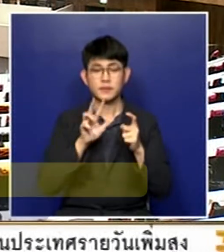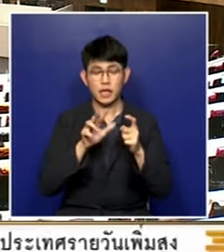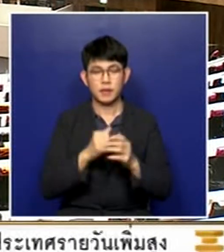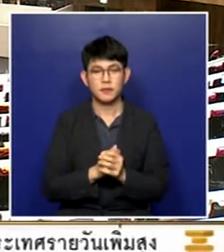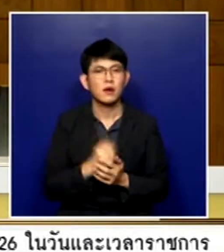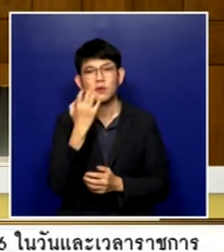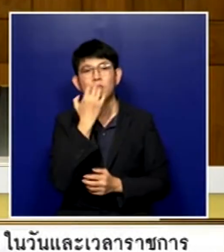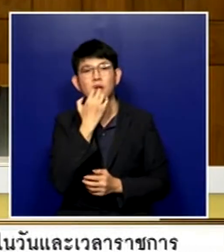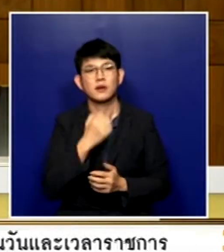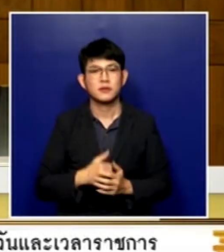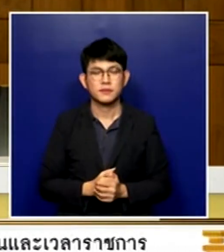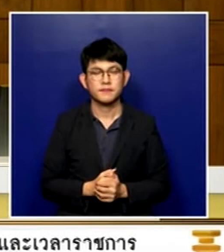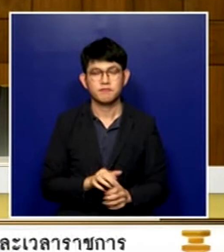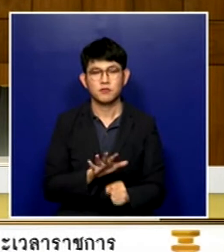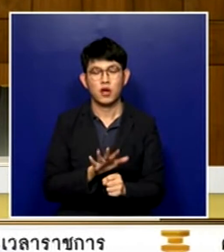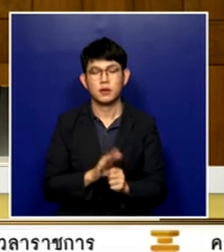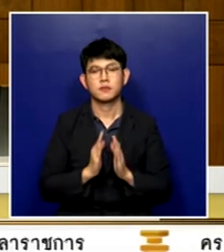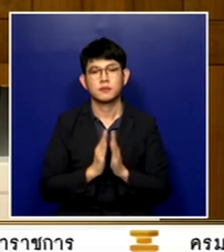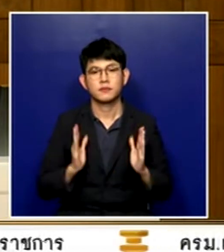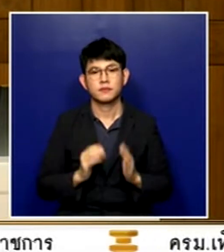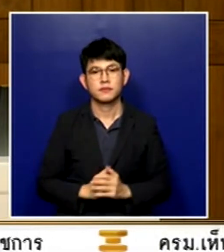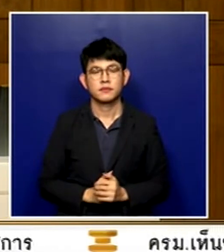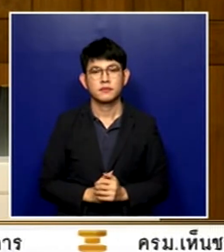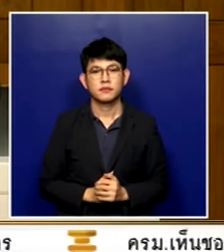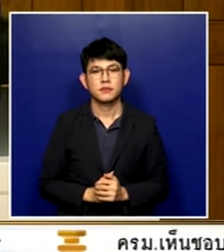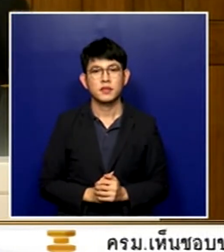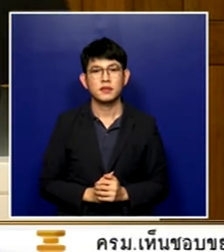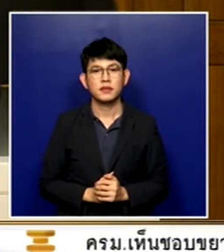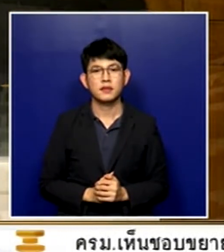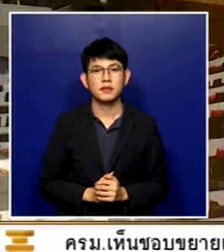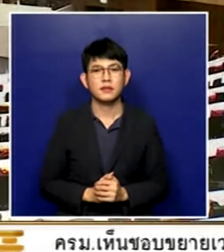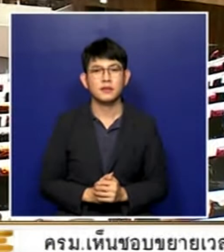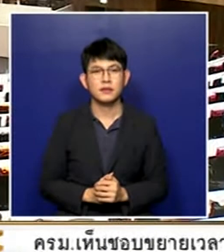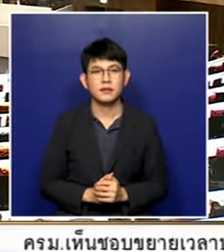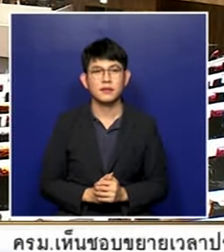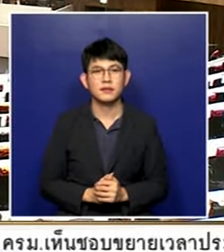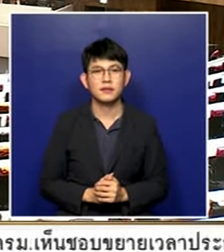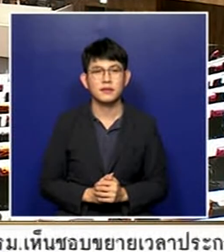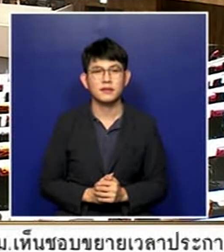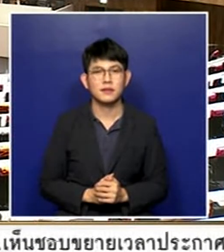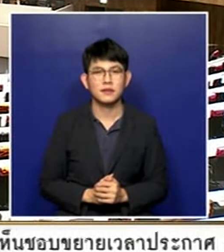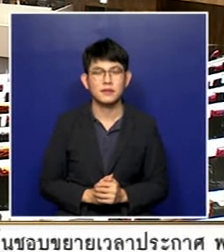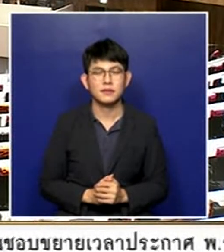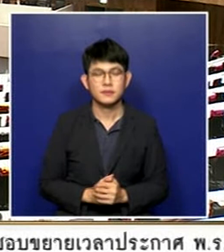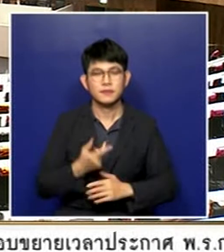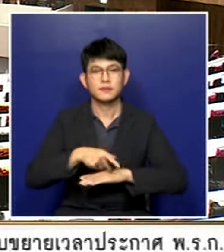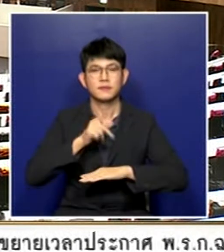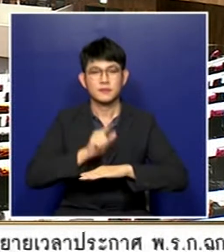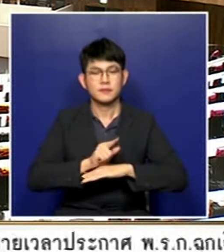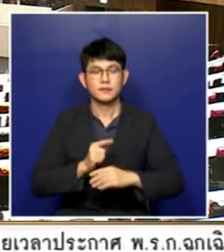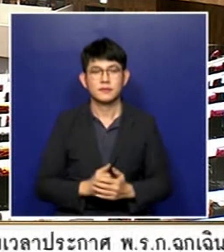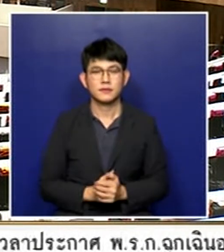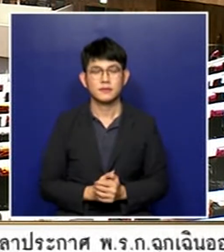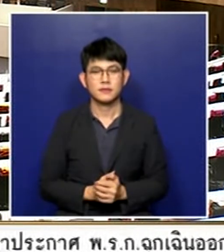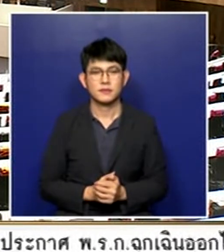181ครับอ่านี่นะคะนี่เป็นช็อตที่หลายคนเขาแซวกันในวันนี้ว่าท่านนายกน้อยใจนะคะคือท่านขึ้นมาพูด